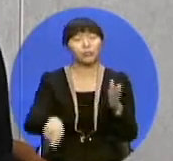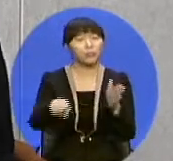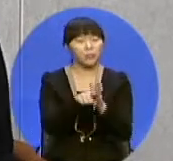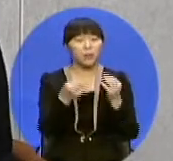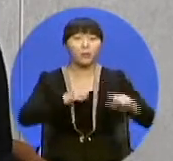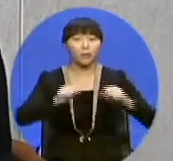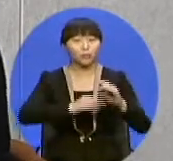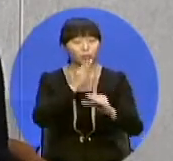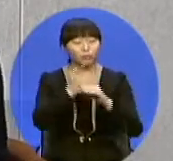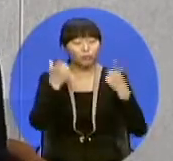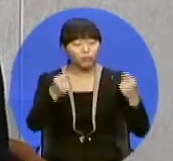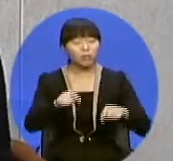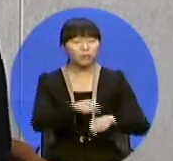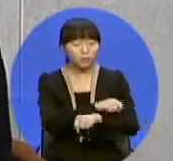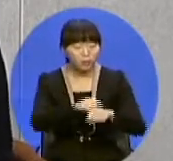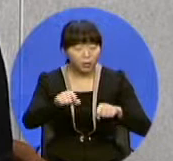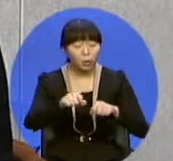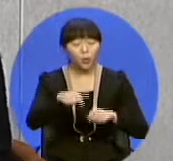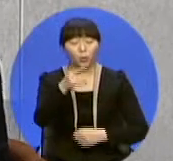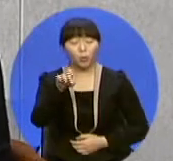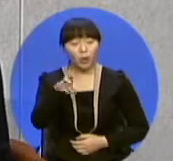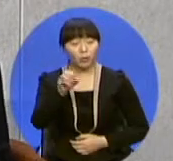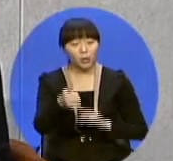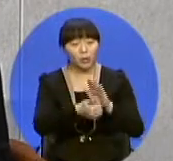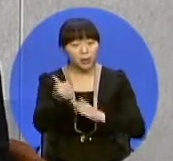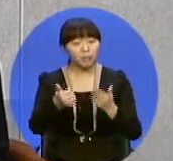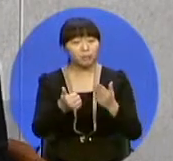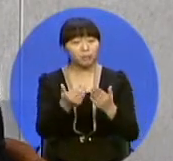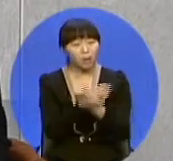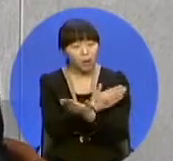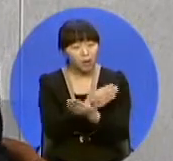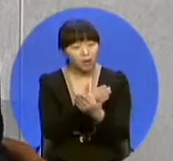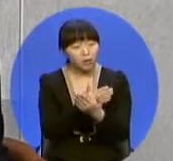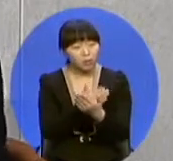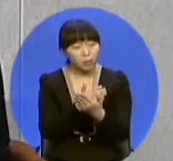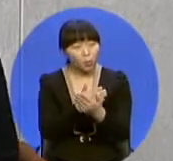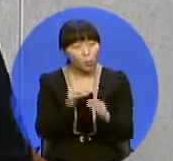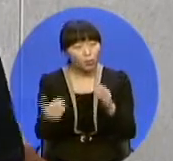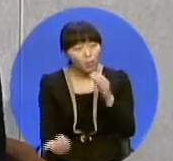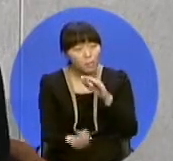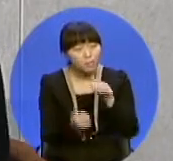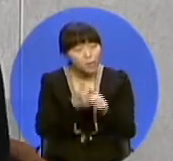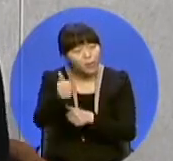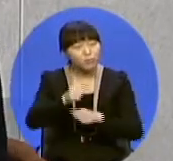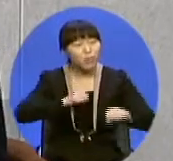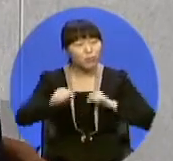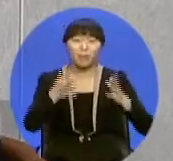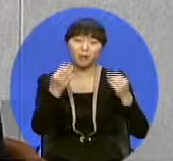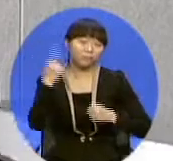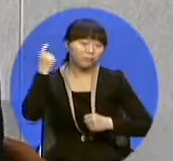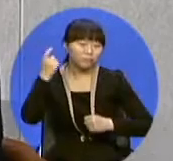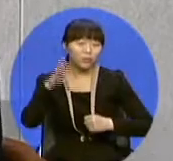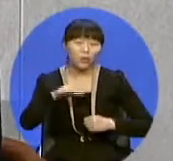활동들을 하고 계신데 특히 광명 희망 나누기 운동이라는 것이 정말 활발하게 전개가 되고 있다고 들었어요. 네, 네.